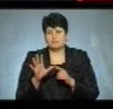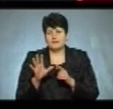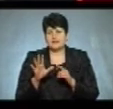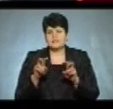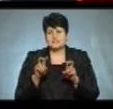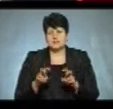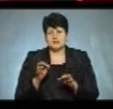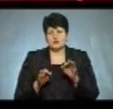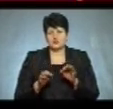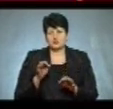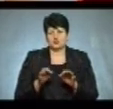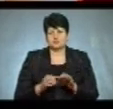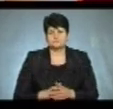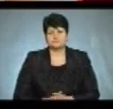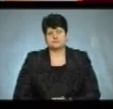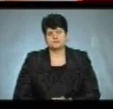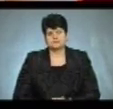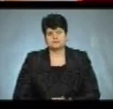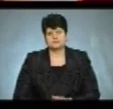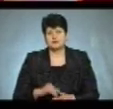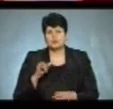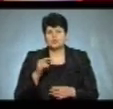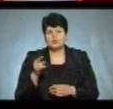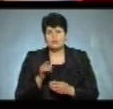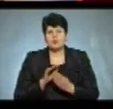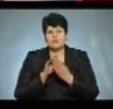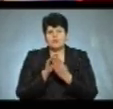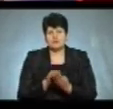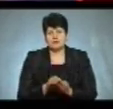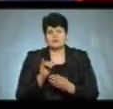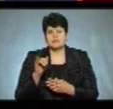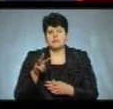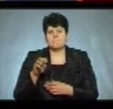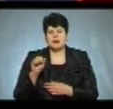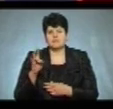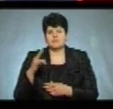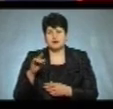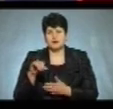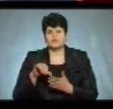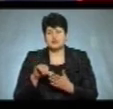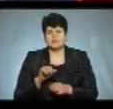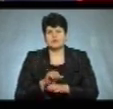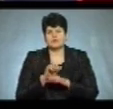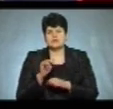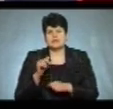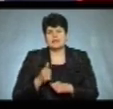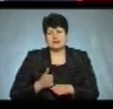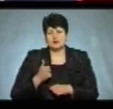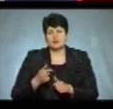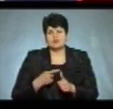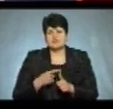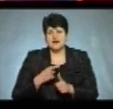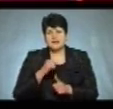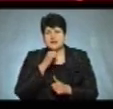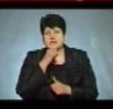засідання суду. У Тернополі поховали Івана Мандрика, учасника Революції Гідності, якого називали «Дід